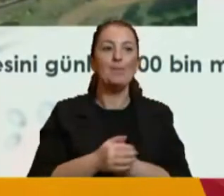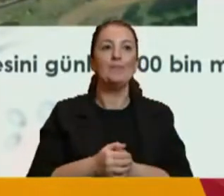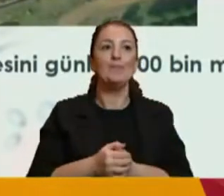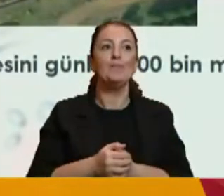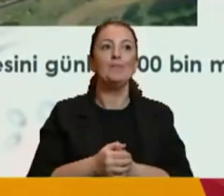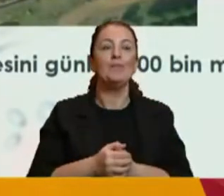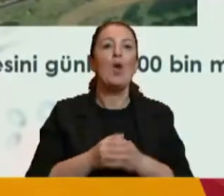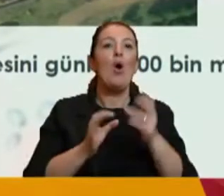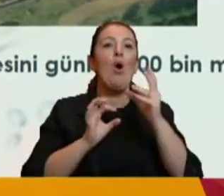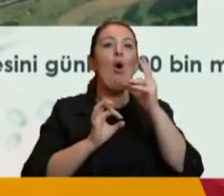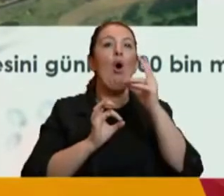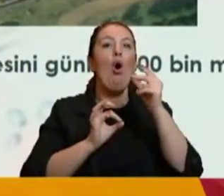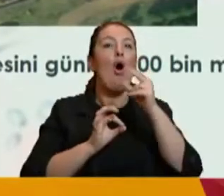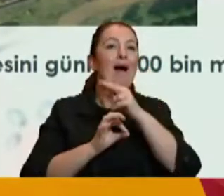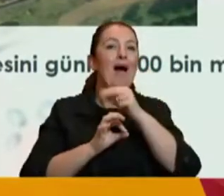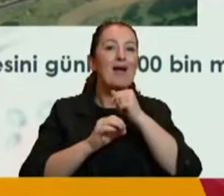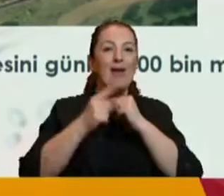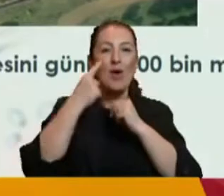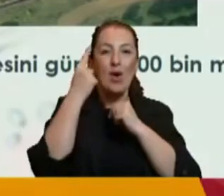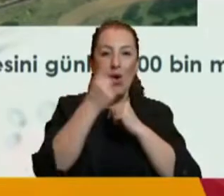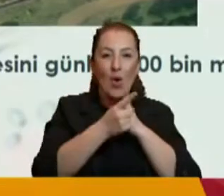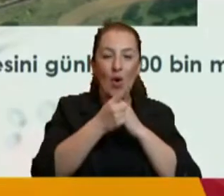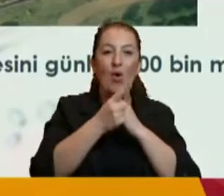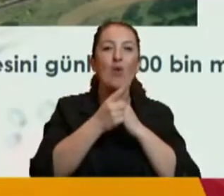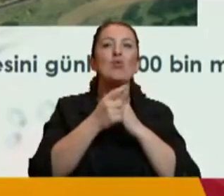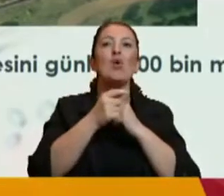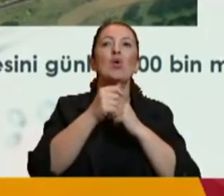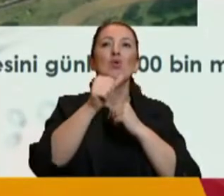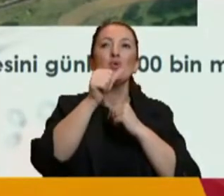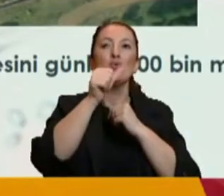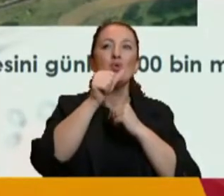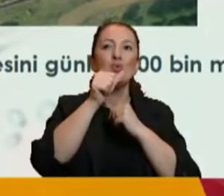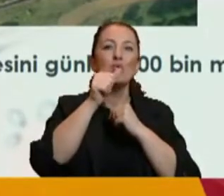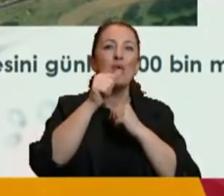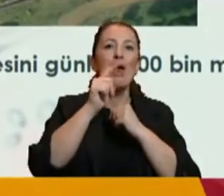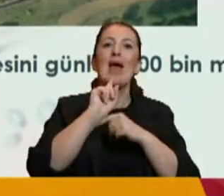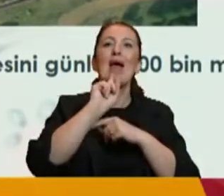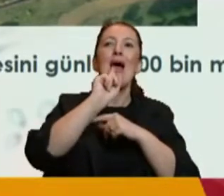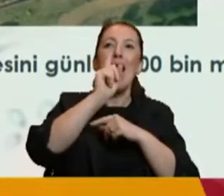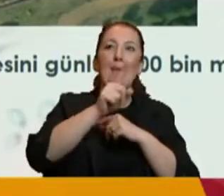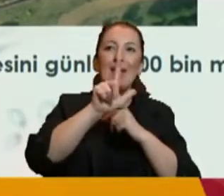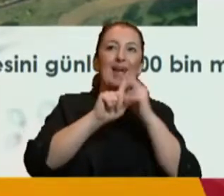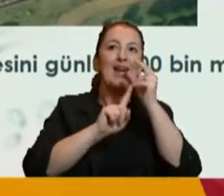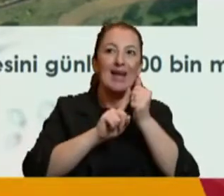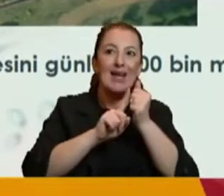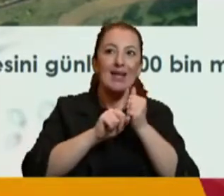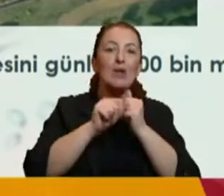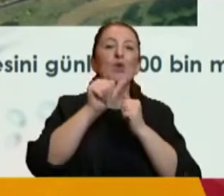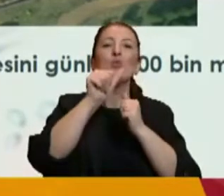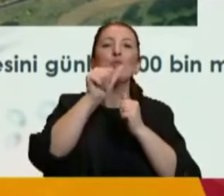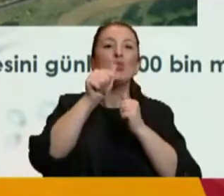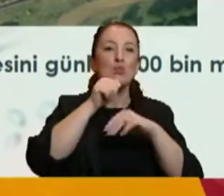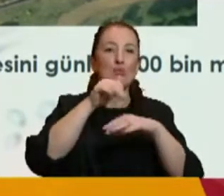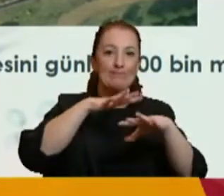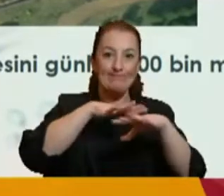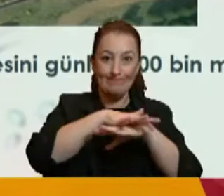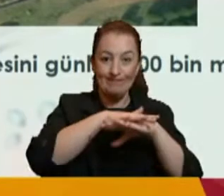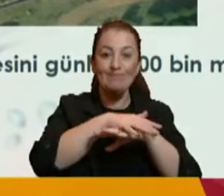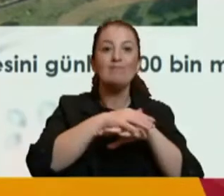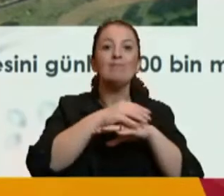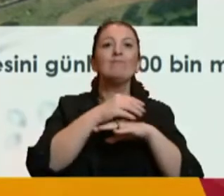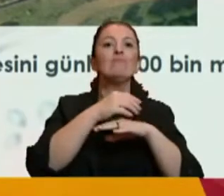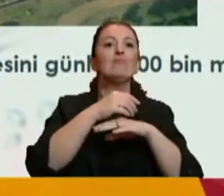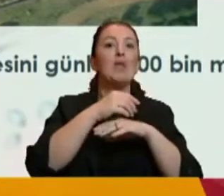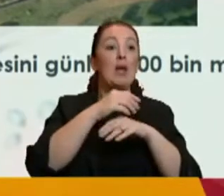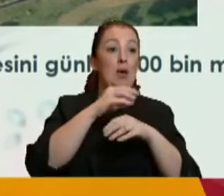bu Ömer lide Emir'le içme suyu arıtma tesisi ikinci kademesini bitirdik test